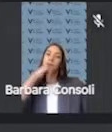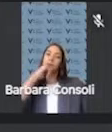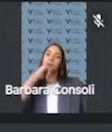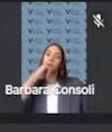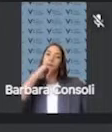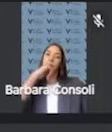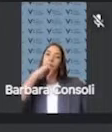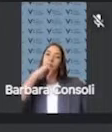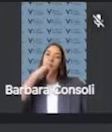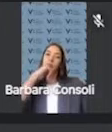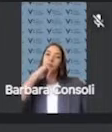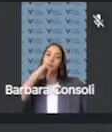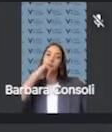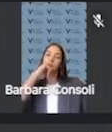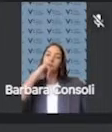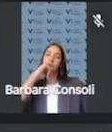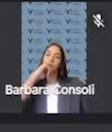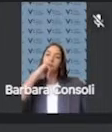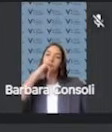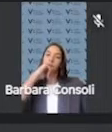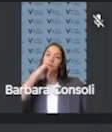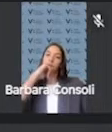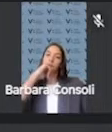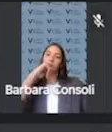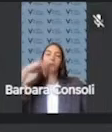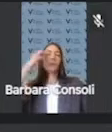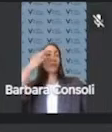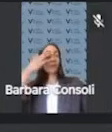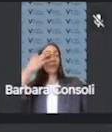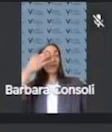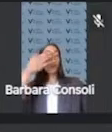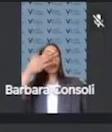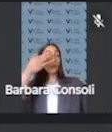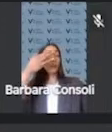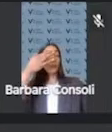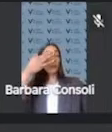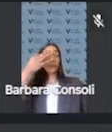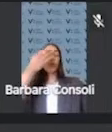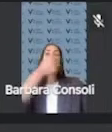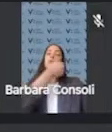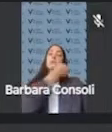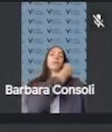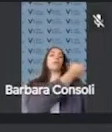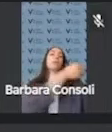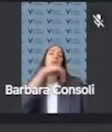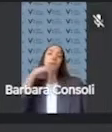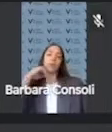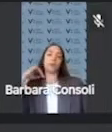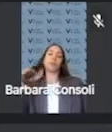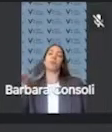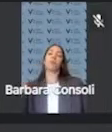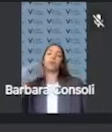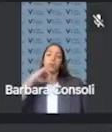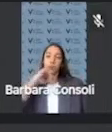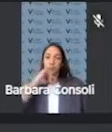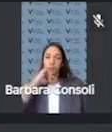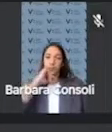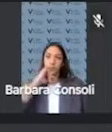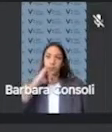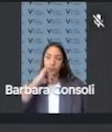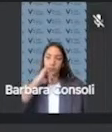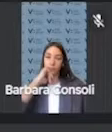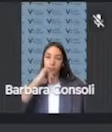uno strumento utilissimo, uno strumento che permette un contatto diretto con il professore prima della prova finale,